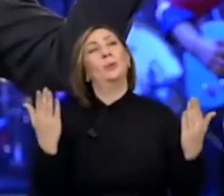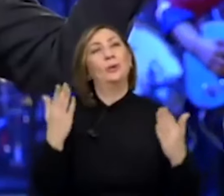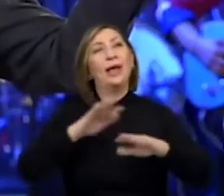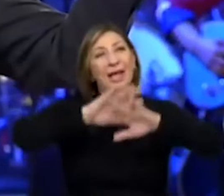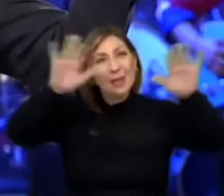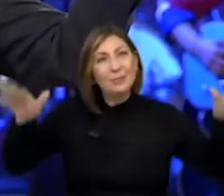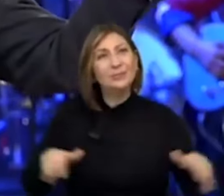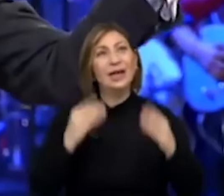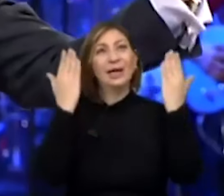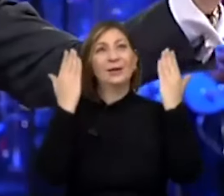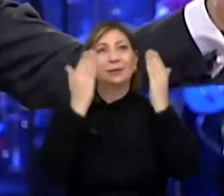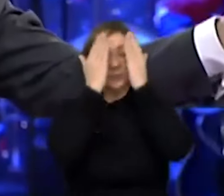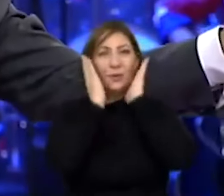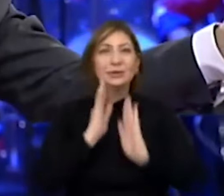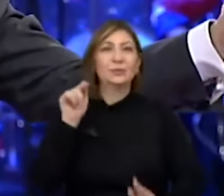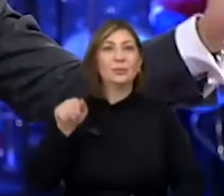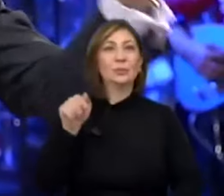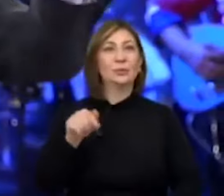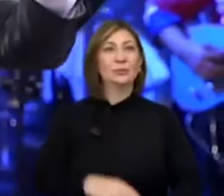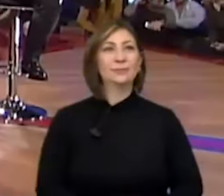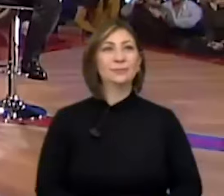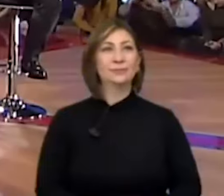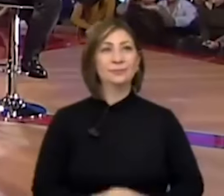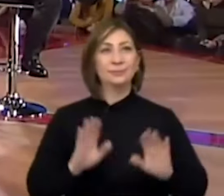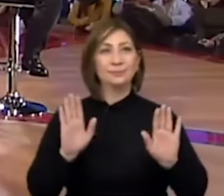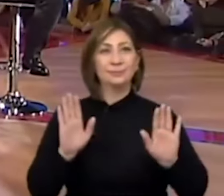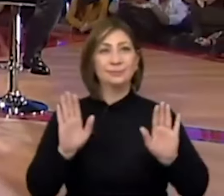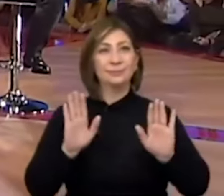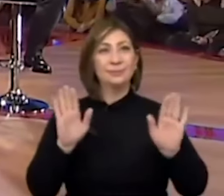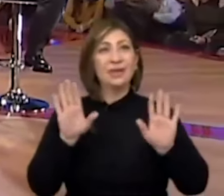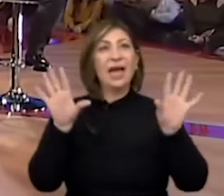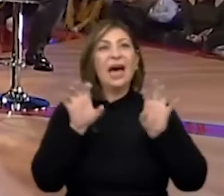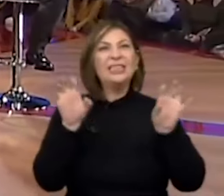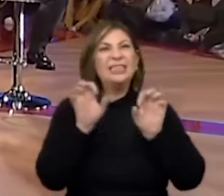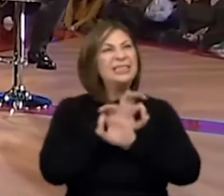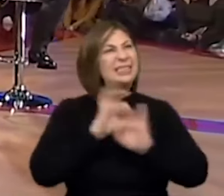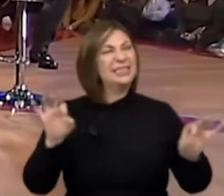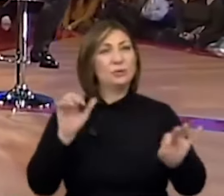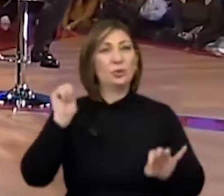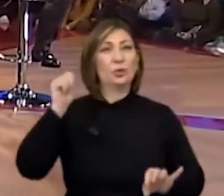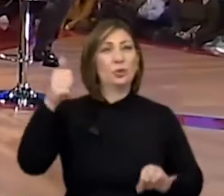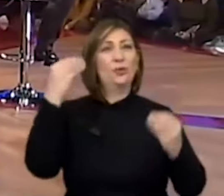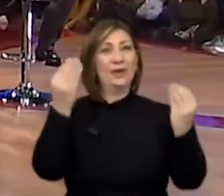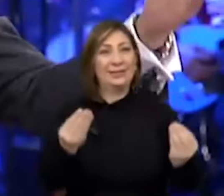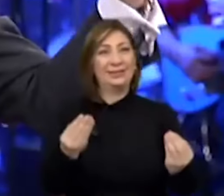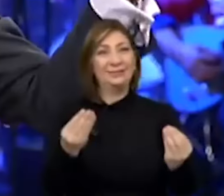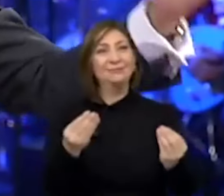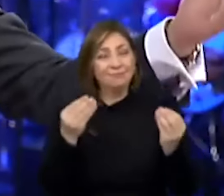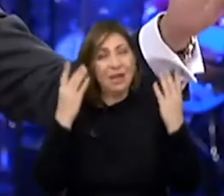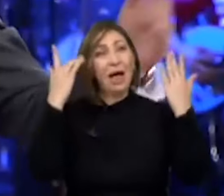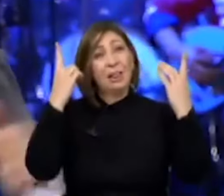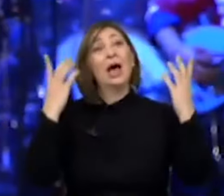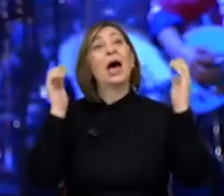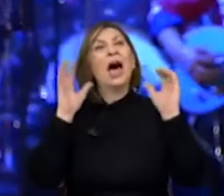olur. Hepimizin Allah'tan niyazı budur. Yani. Okan Bey, çok fazla gün değil. Acısız gün versin. Acısız gün versin. Acısız,